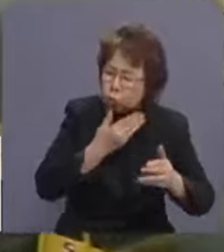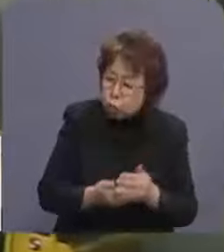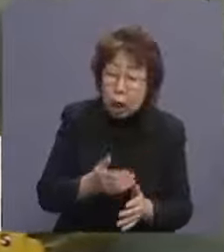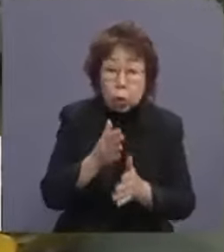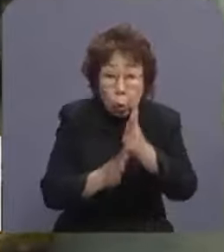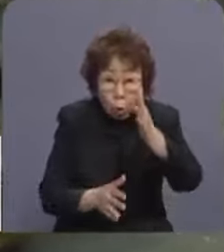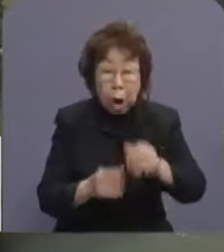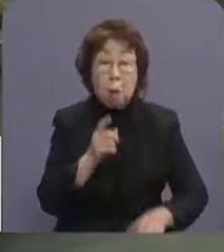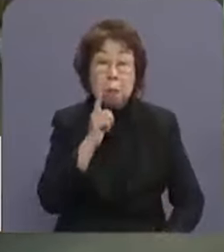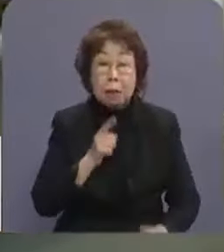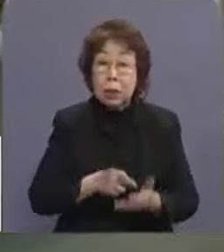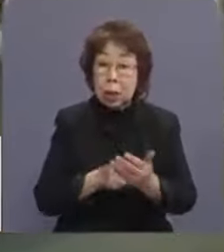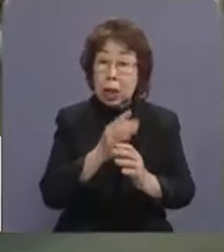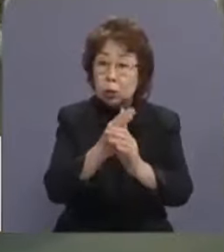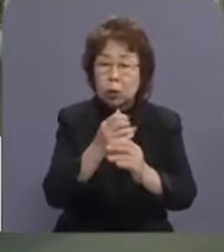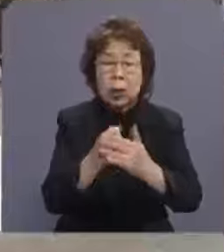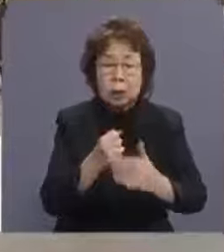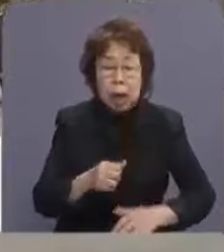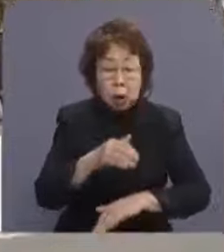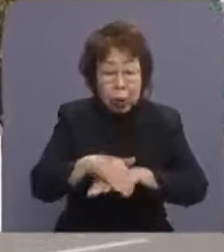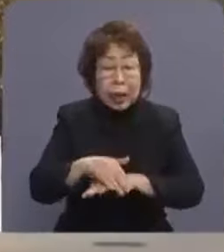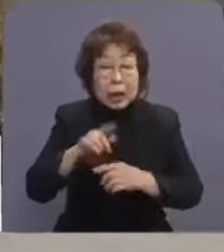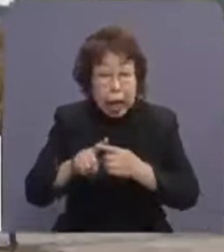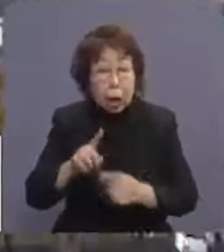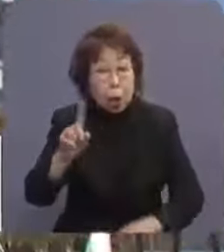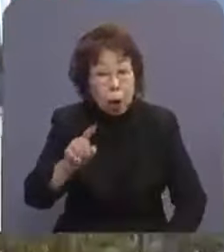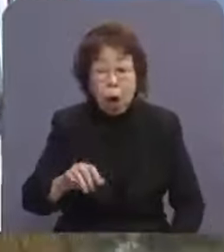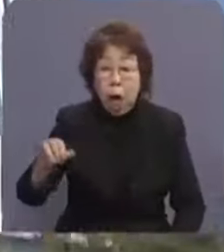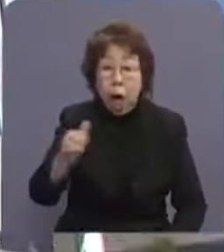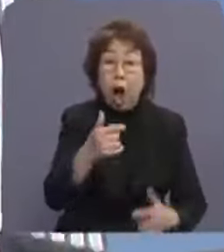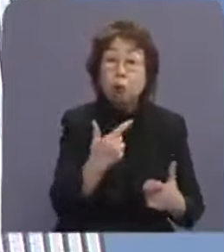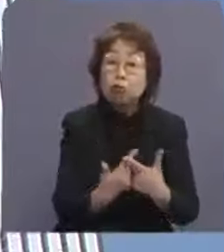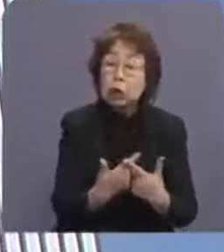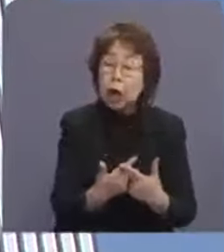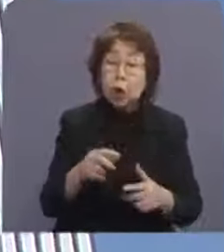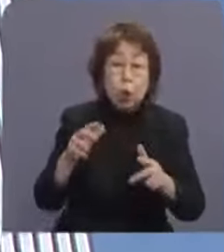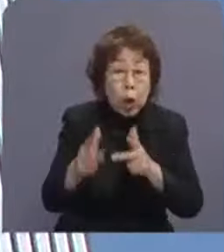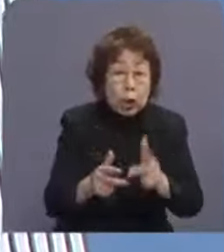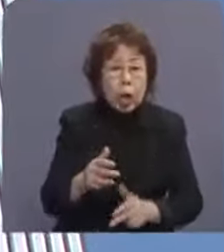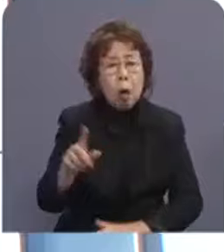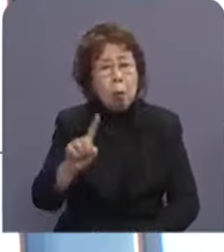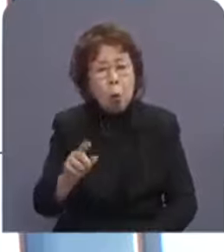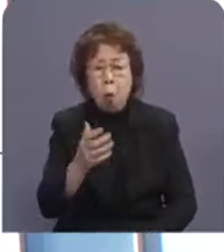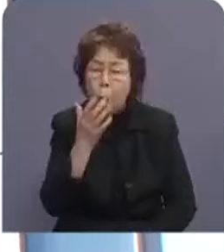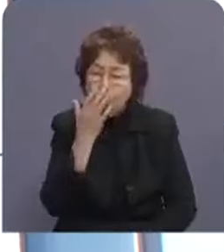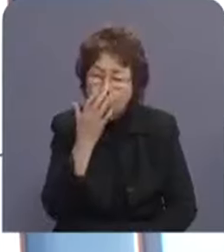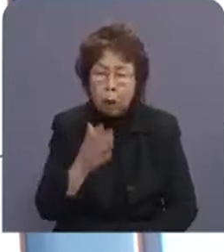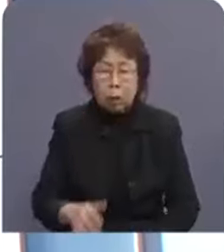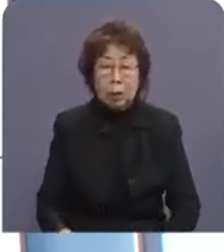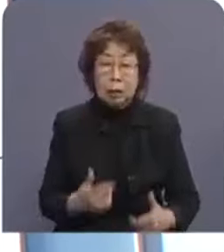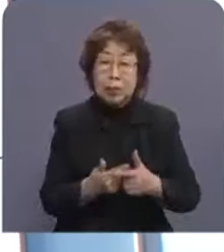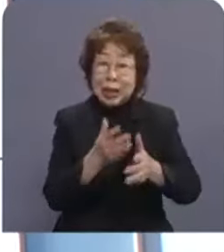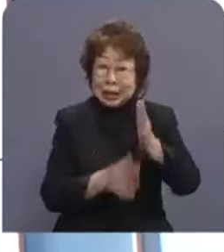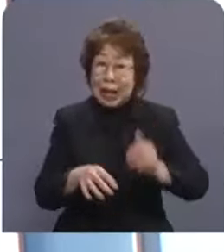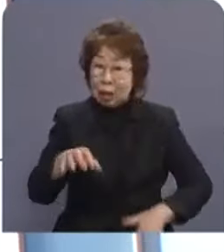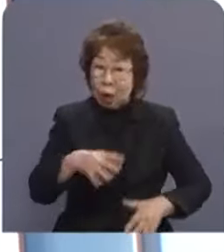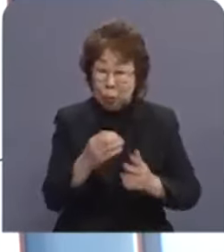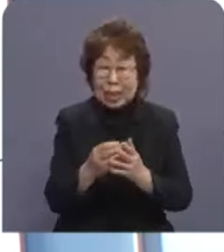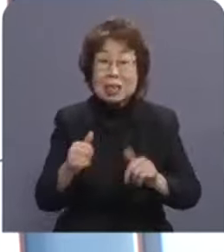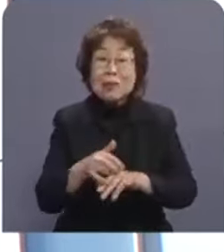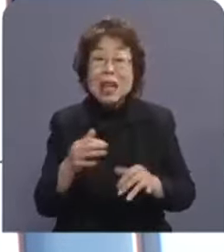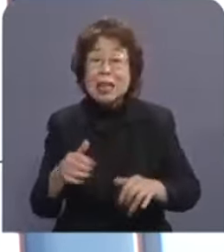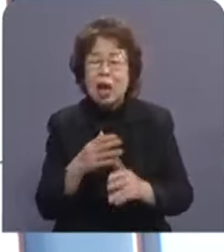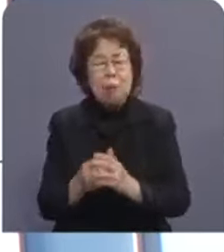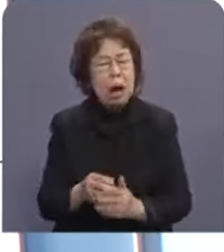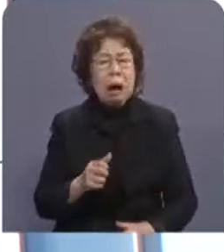삼겠다고 밝힌만큼이 계획대로라면 에어부산 존치는 불투명합니다 부산 지역 상공계 시민 단체는